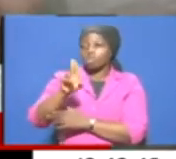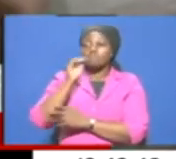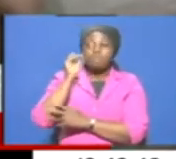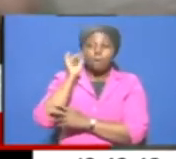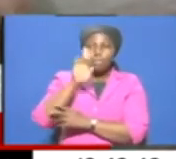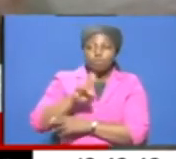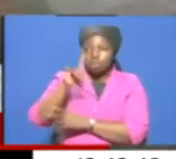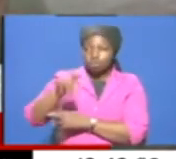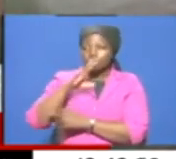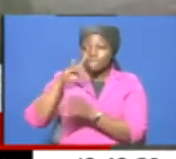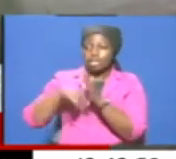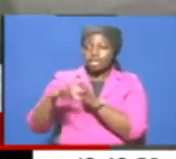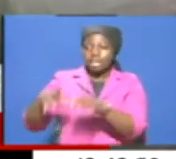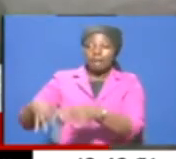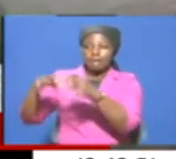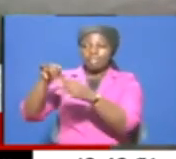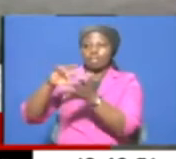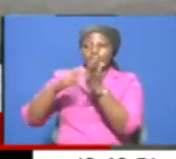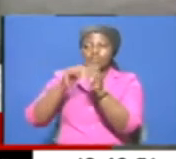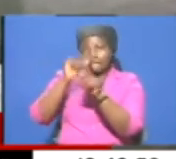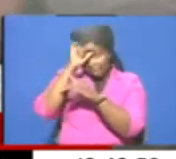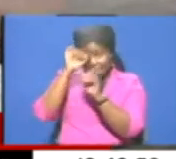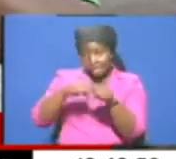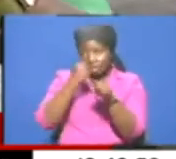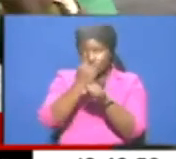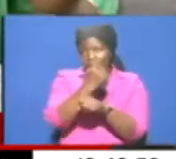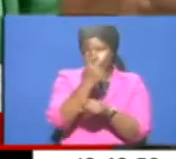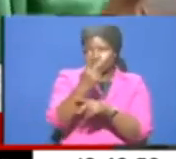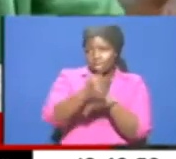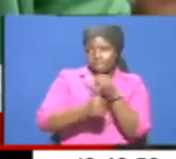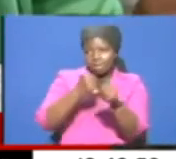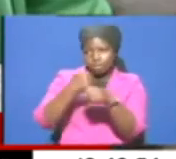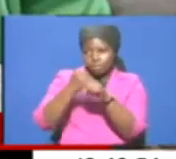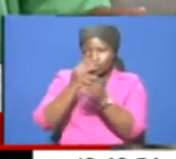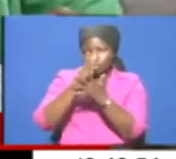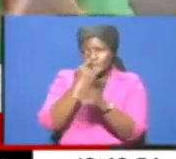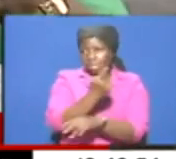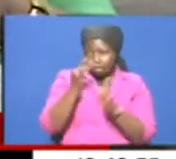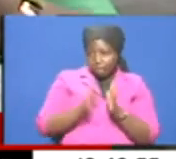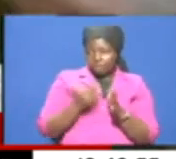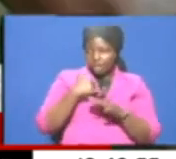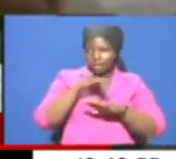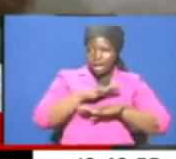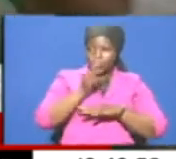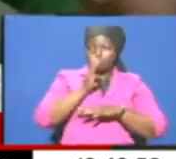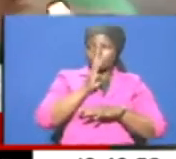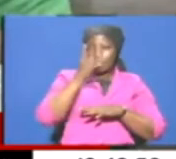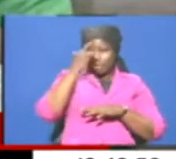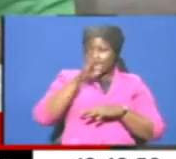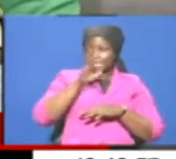project serikali inaweza fanya within 1 or 2 years na iondokee. Mm-hmm. Kila mtu akawa ameharvest maji yake kukunywa. Mm-hmm. Na pia